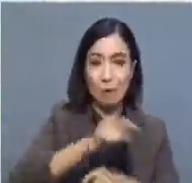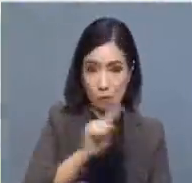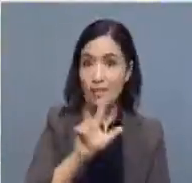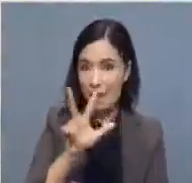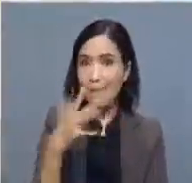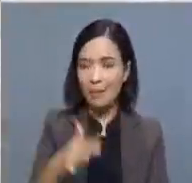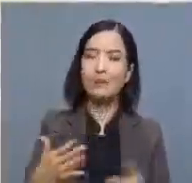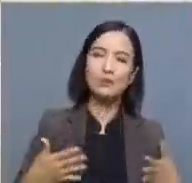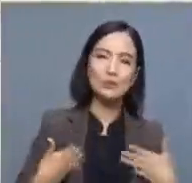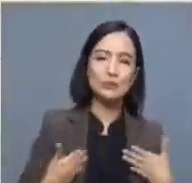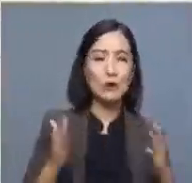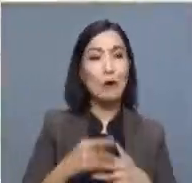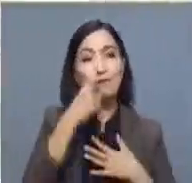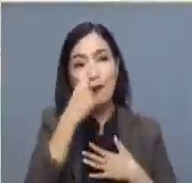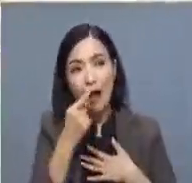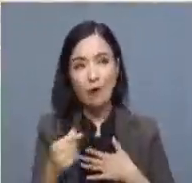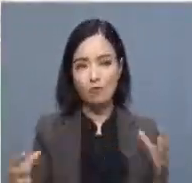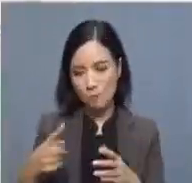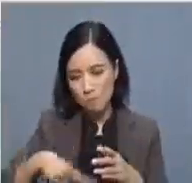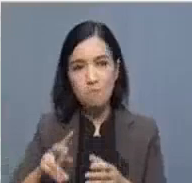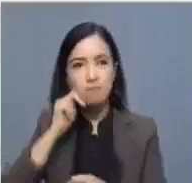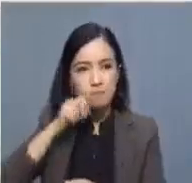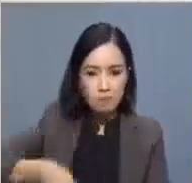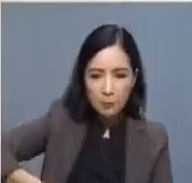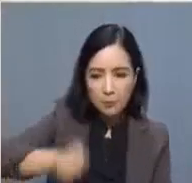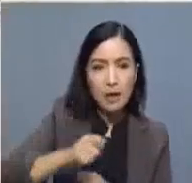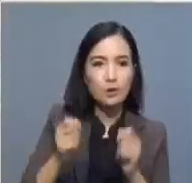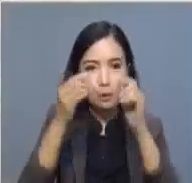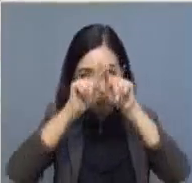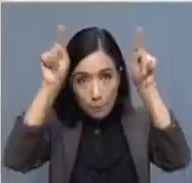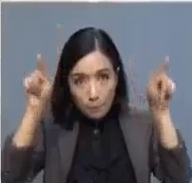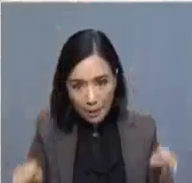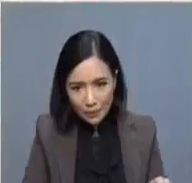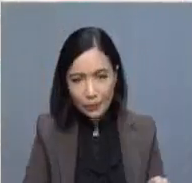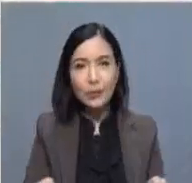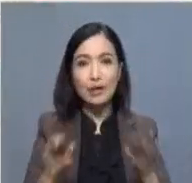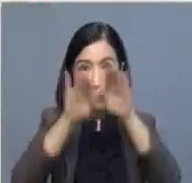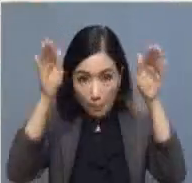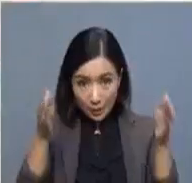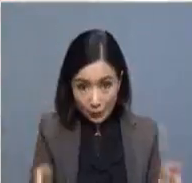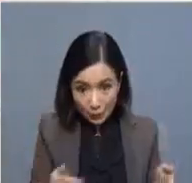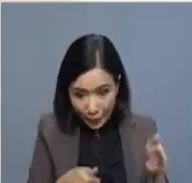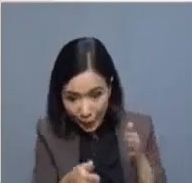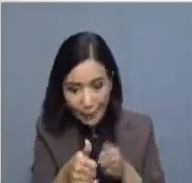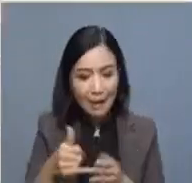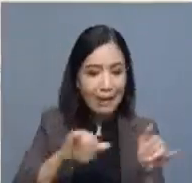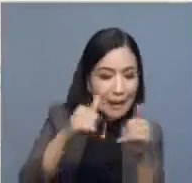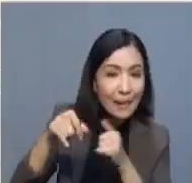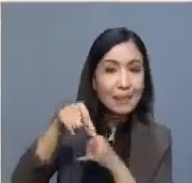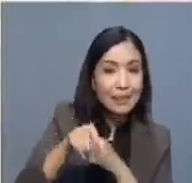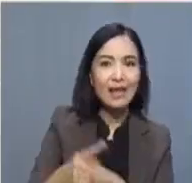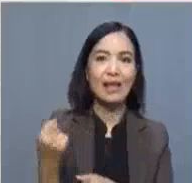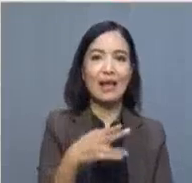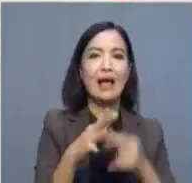นักท่องเที่ยวต่างชาติส่วนมากก็จะจับกลุ่มเล่นน้ำบริเวณลานประตูท่าแพค่ะส่วนนักท่องเที่ยวไทยนอกจากกระจายตามคูเมืองแล้วยังนิยมนั่งก